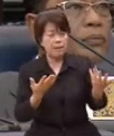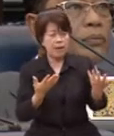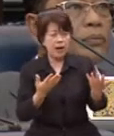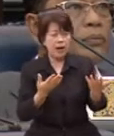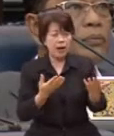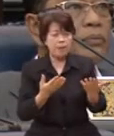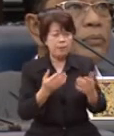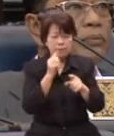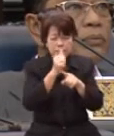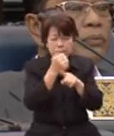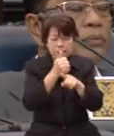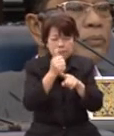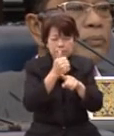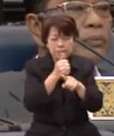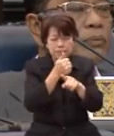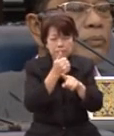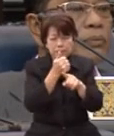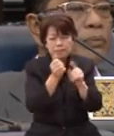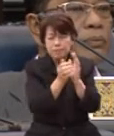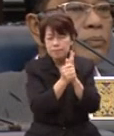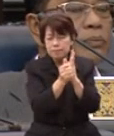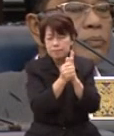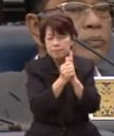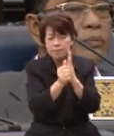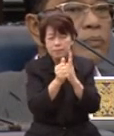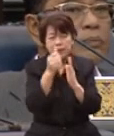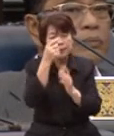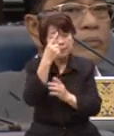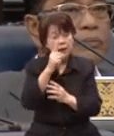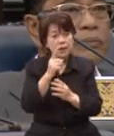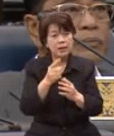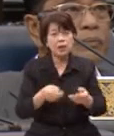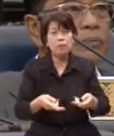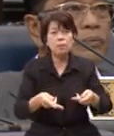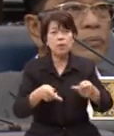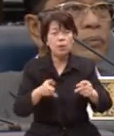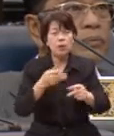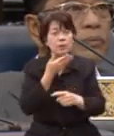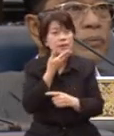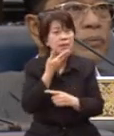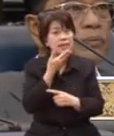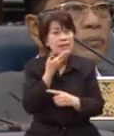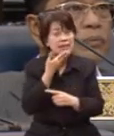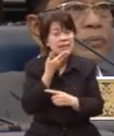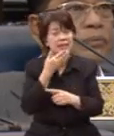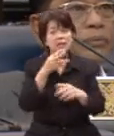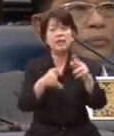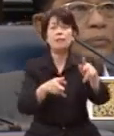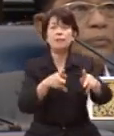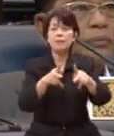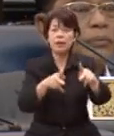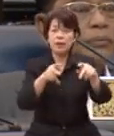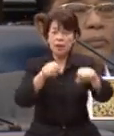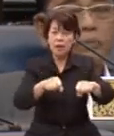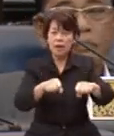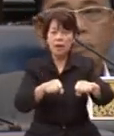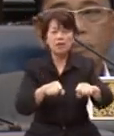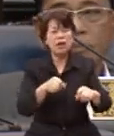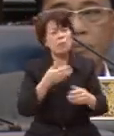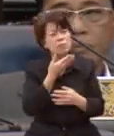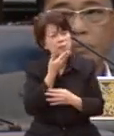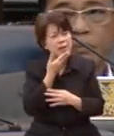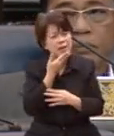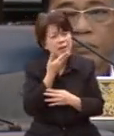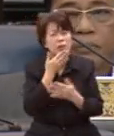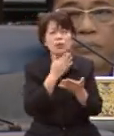untuk memberikan peluang kedua Kepada beliau yang dibuang kerja ataupun diberhentikan kerja Dapat